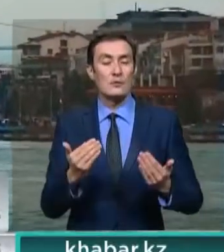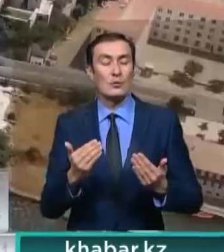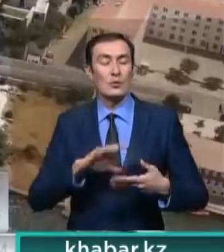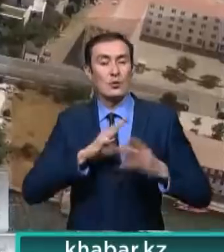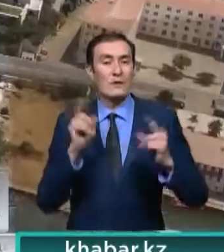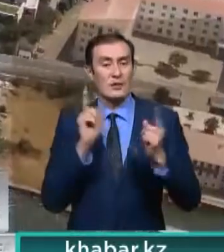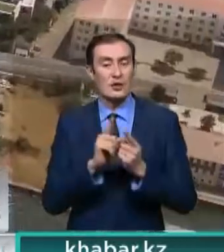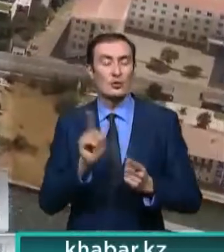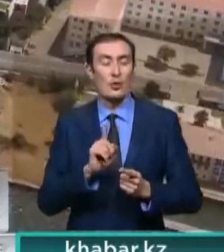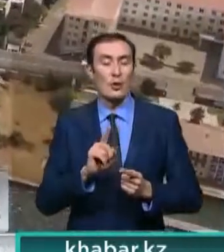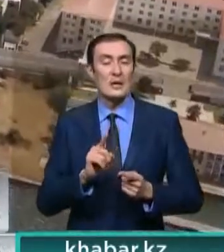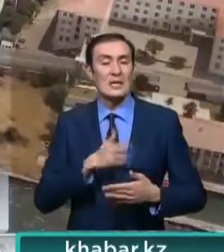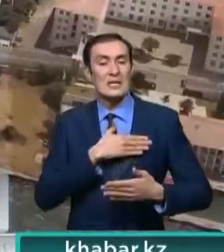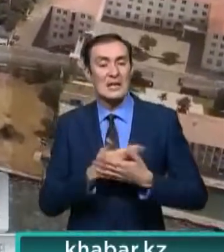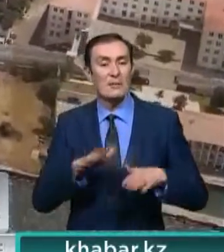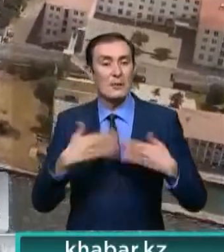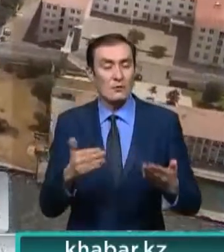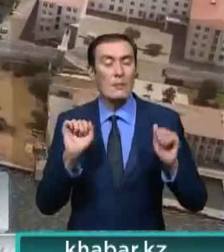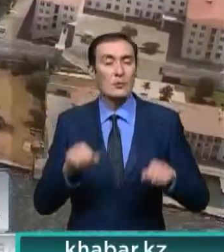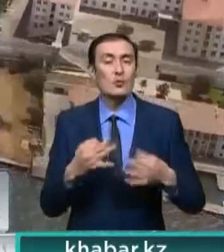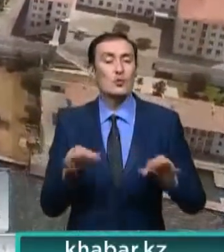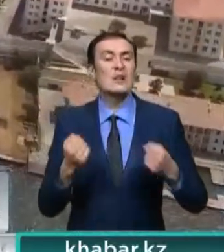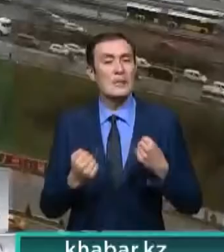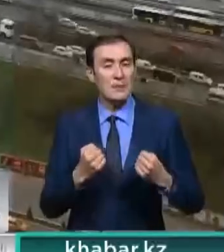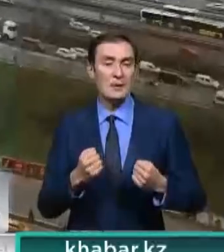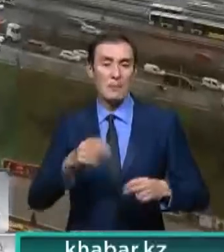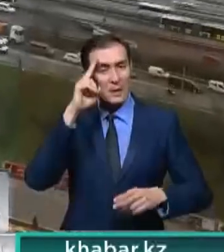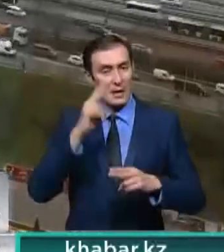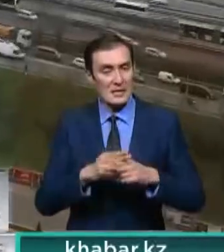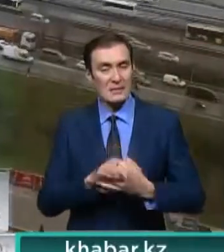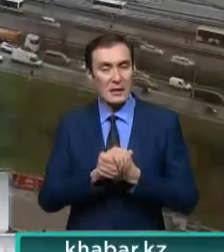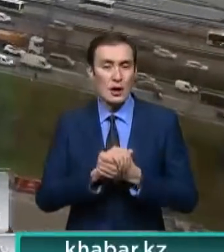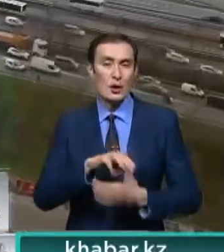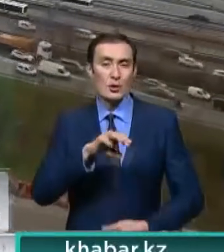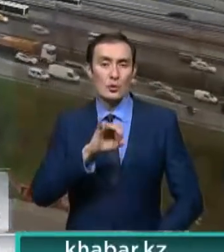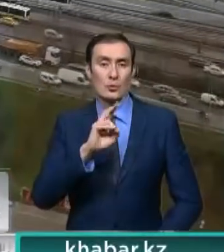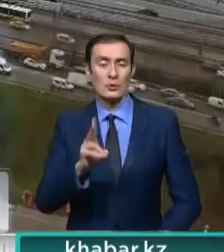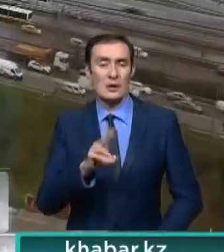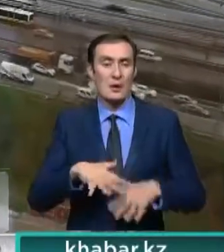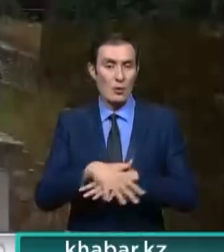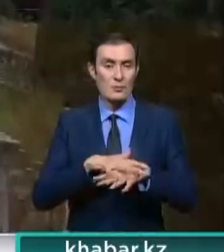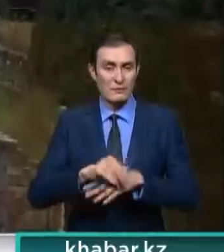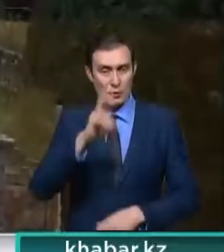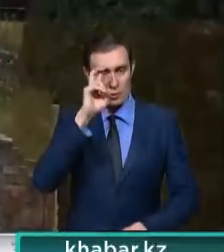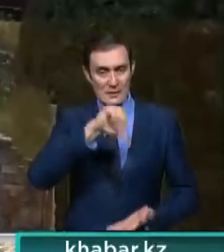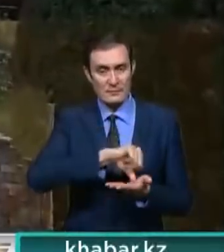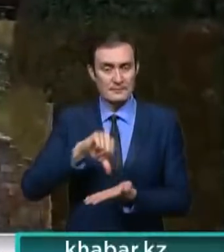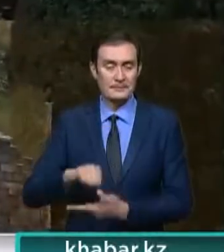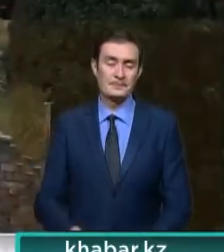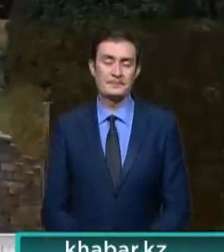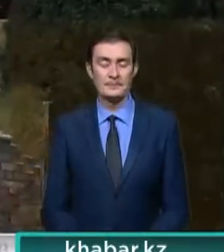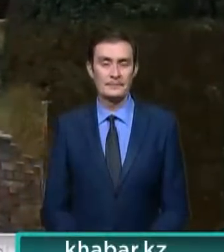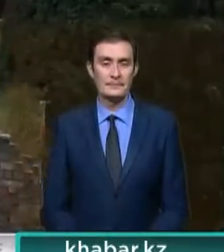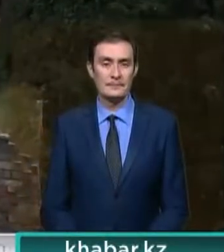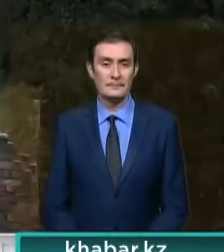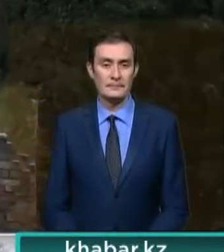отметили, принятые в Стамбуле инициативы позволят укрепить братство всего тюркского мира. Иван Тулинов, Жандос Битабаров,